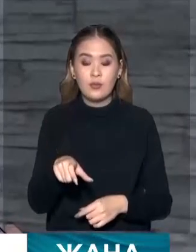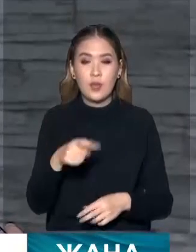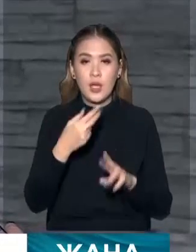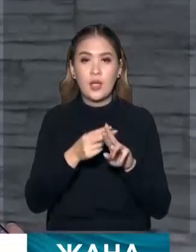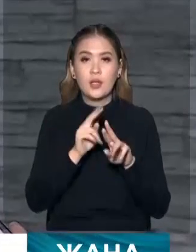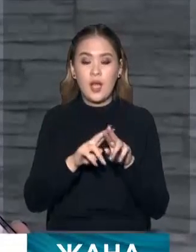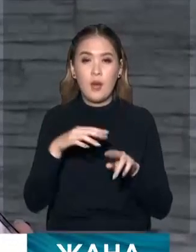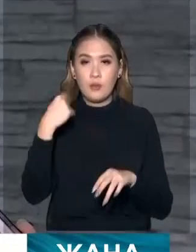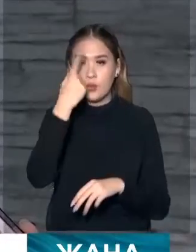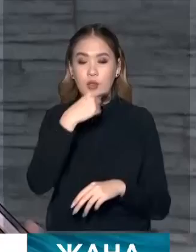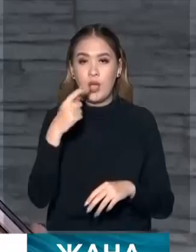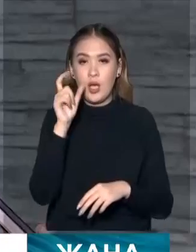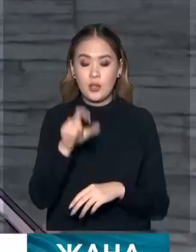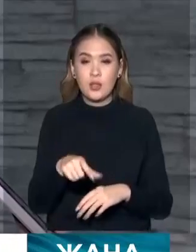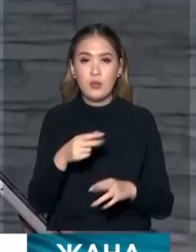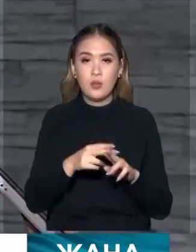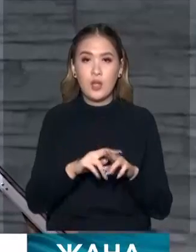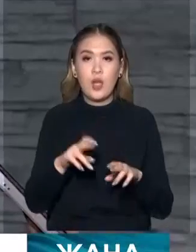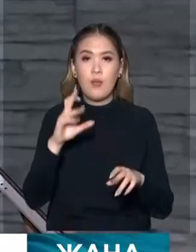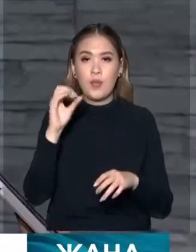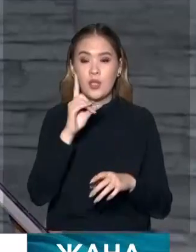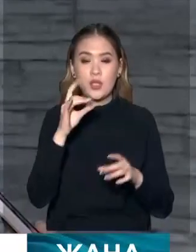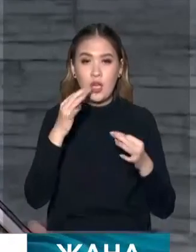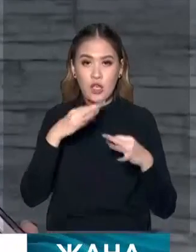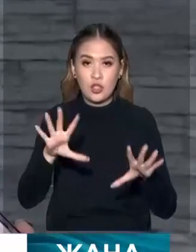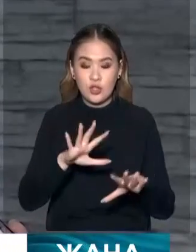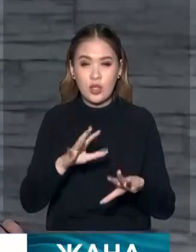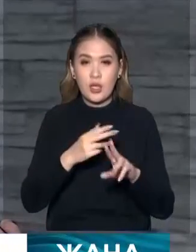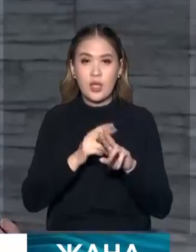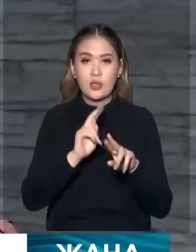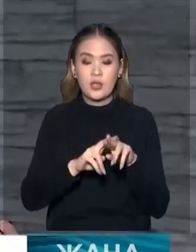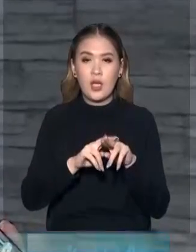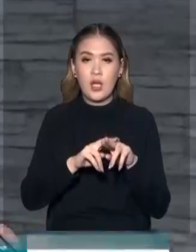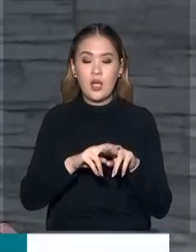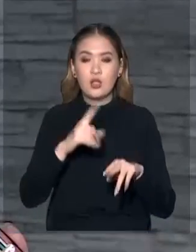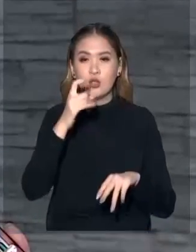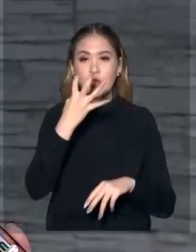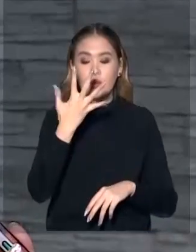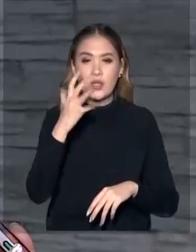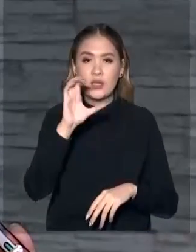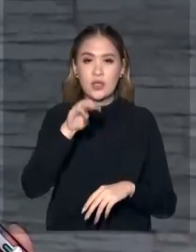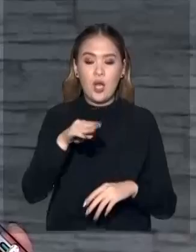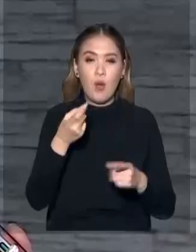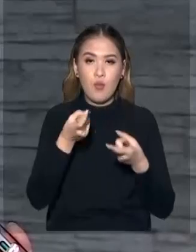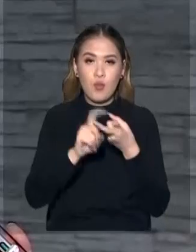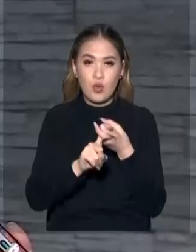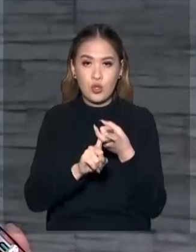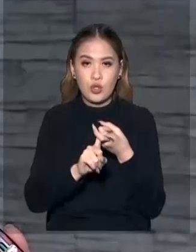адамның, бейнесі түсіп қалған адамның рұқсатынсыз, мысалы, азаматтық кодексінің 145-ші бабы бойынша,